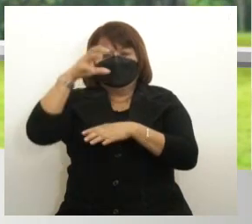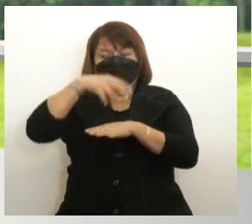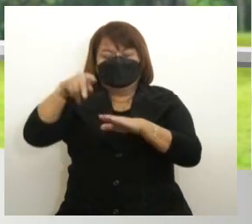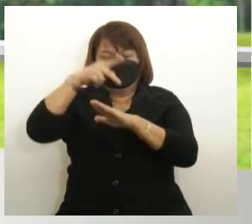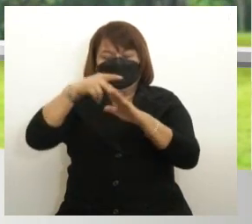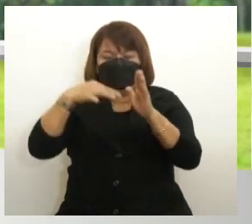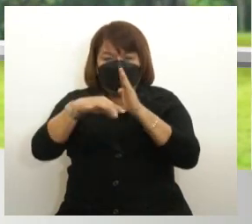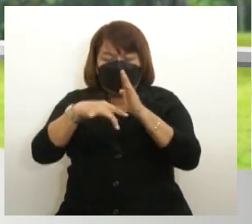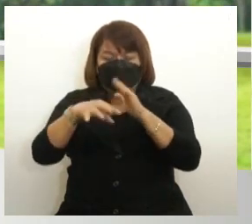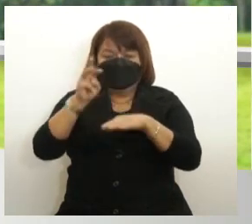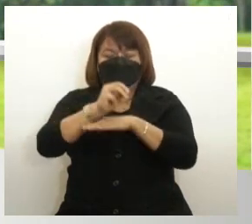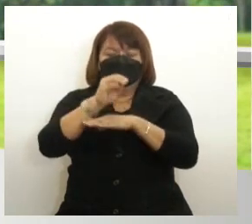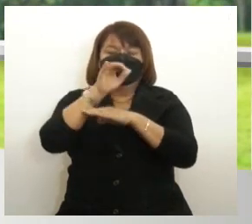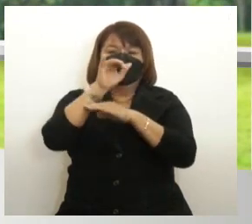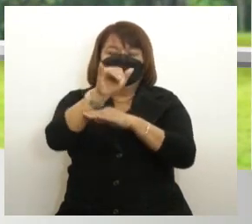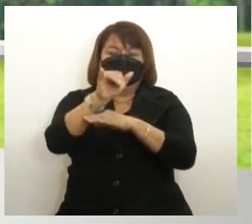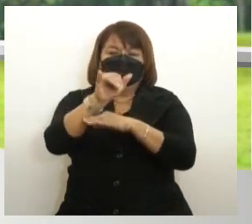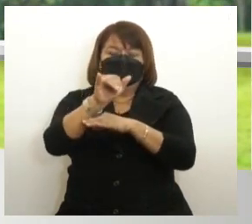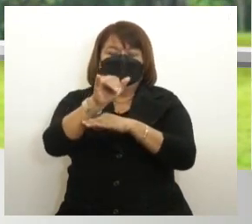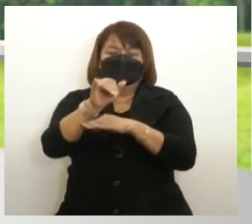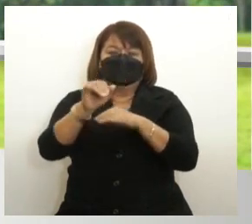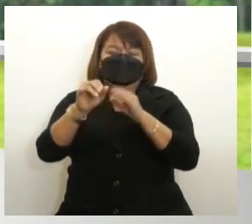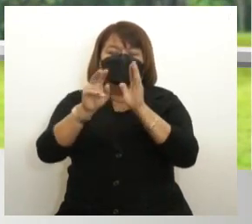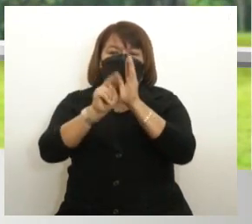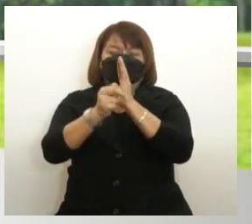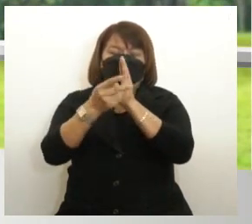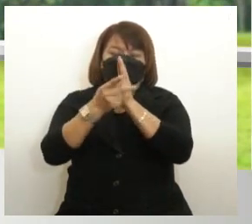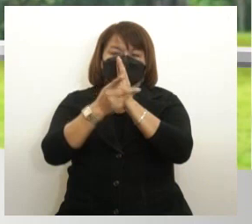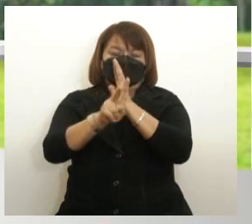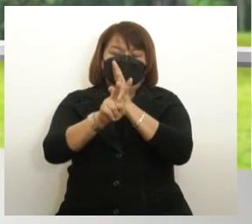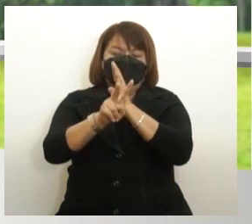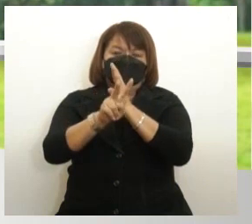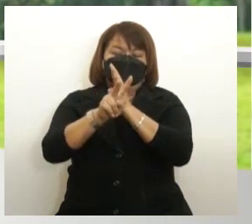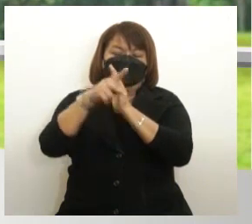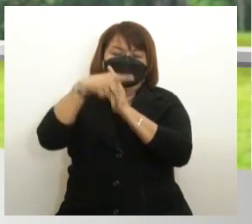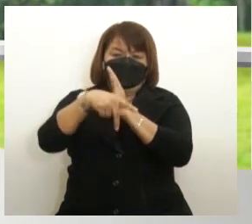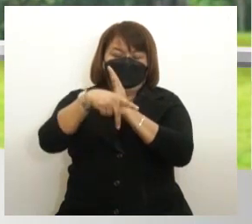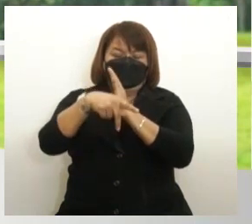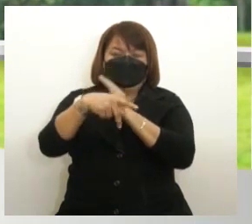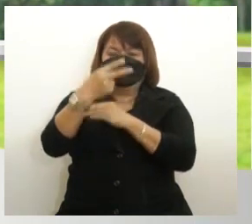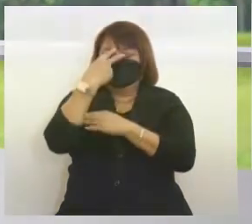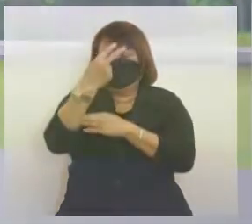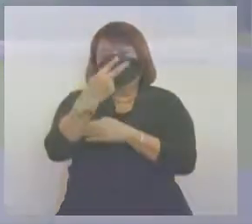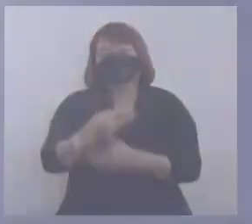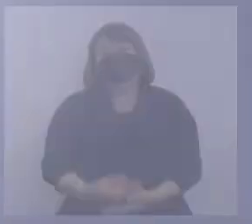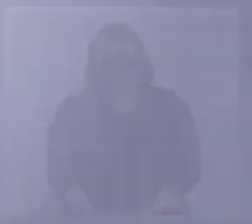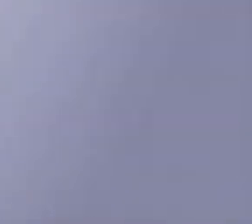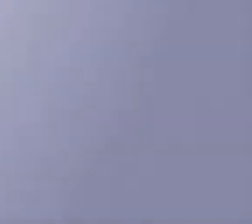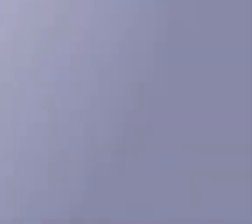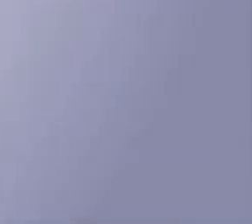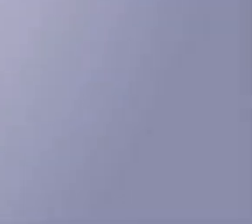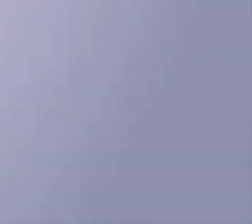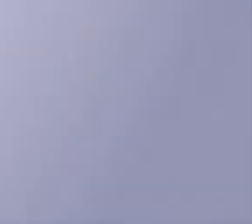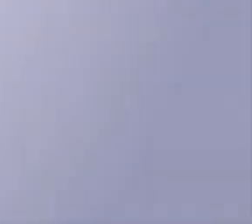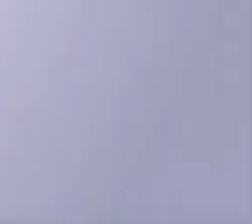กษามัธยมศึกษานครพนมค่ะรายละเอียดเรื่องนี้จะเป็นอย่างไรนั้นขอเชิญรับชมค่ะ